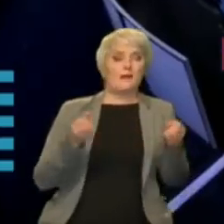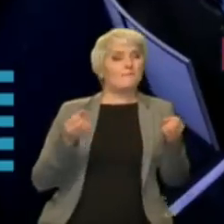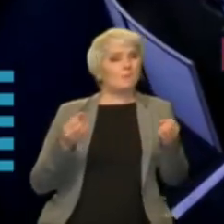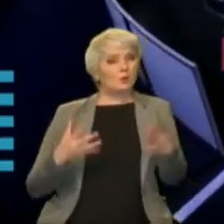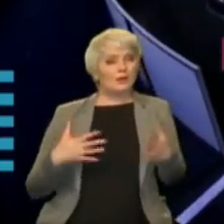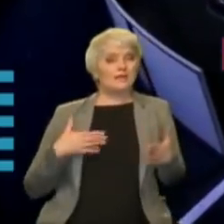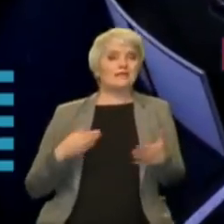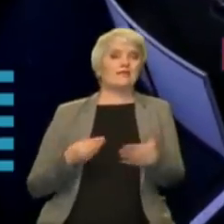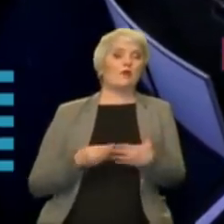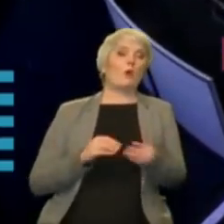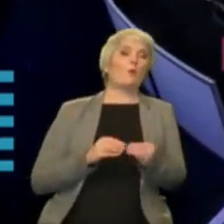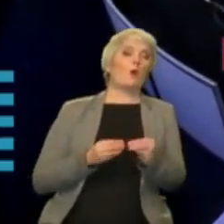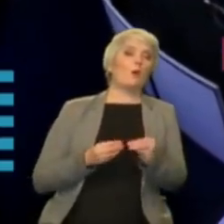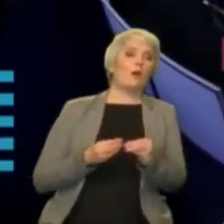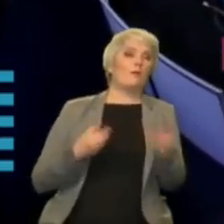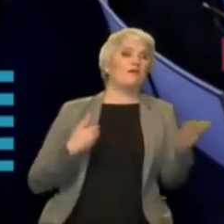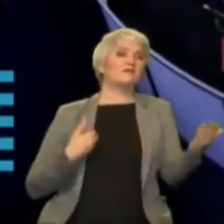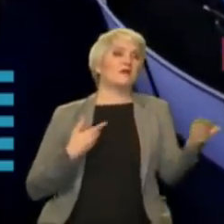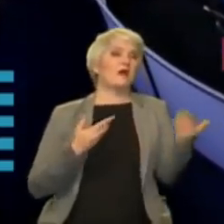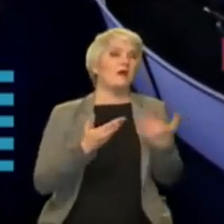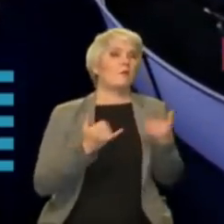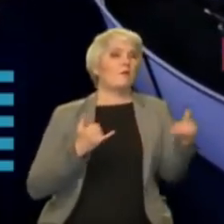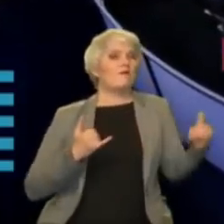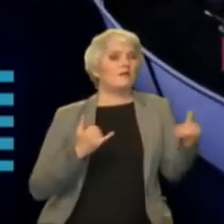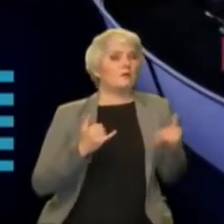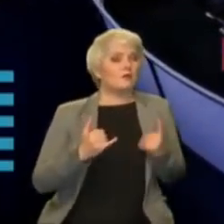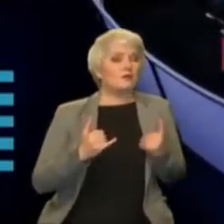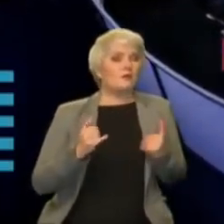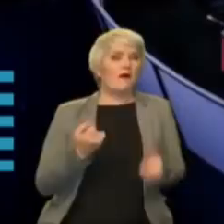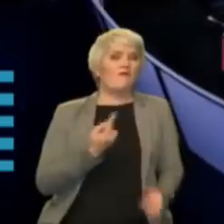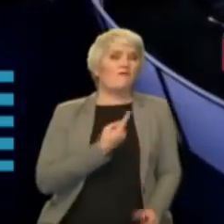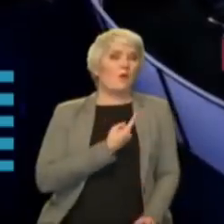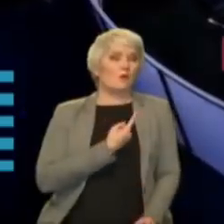своїми проблемними взаємовідносинами, але в